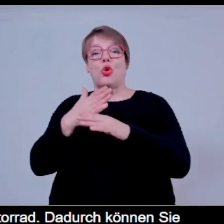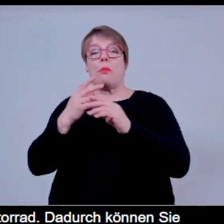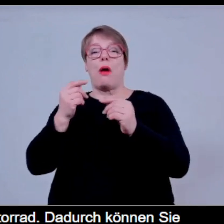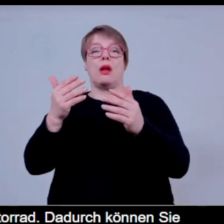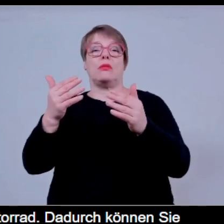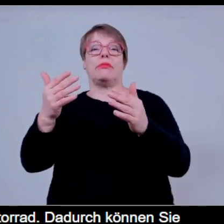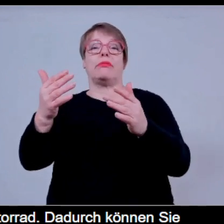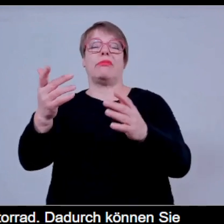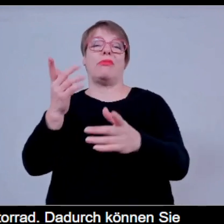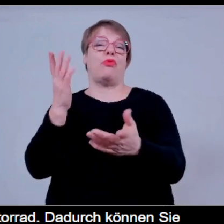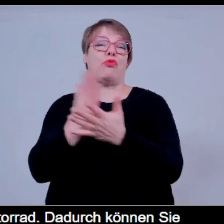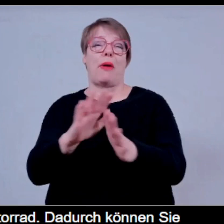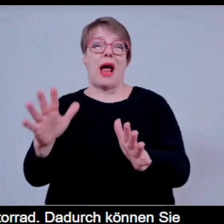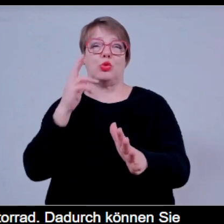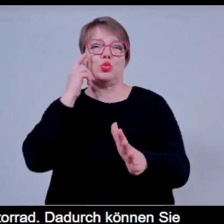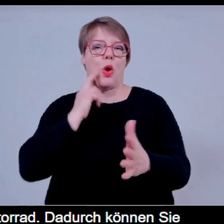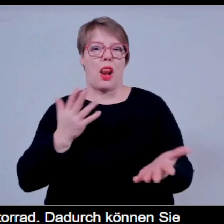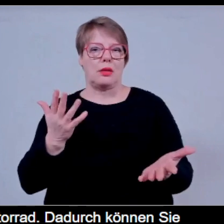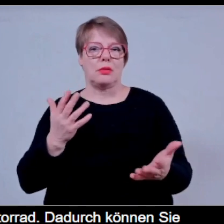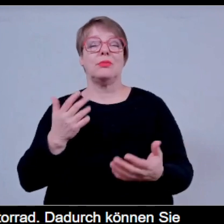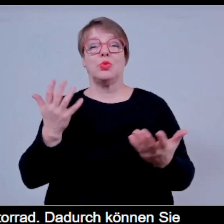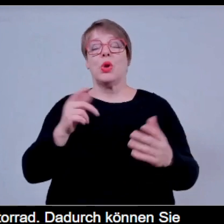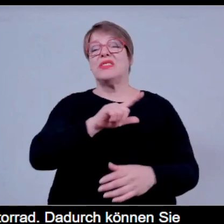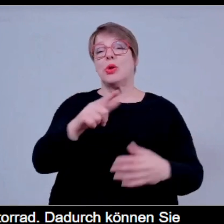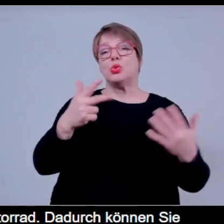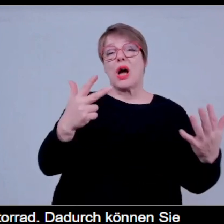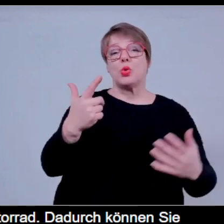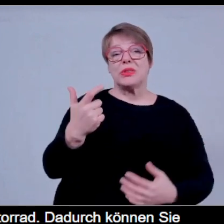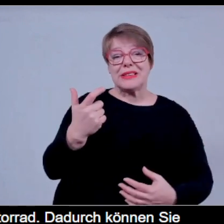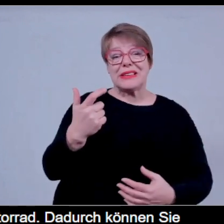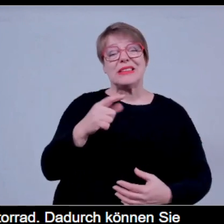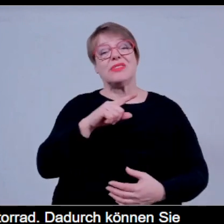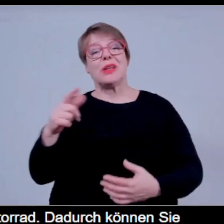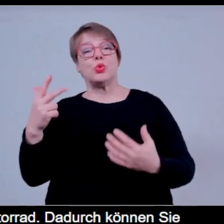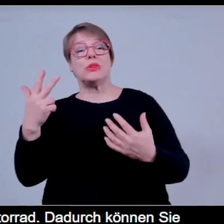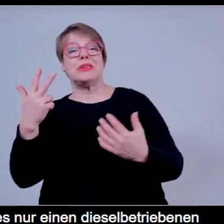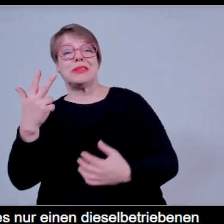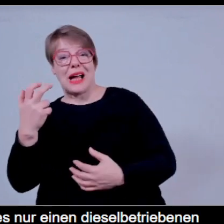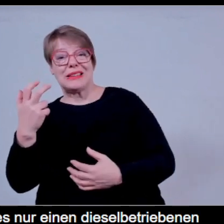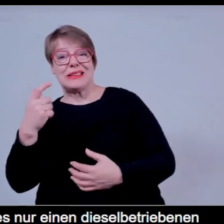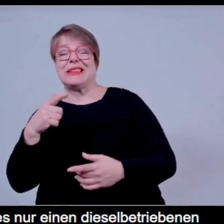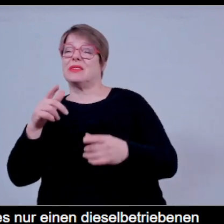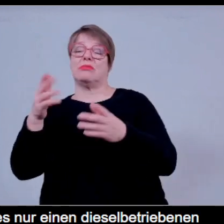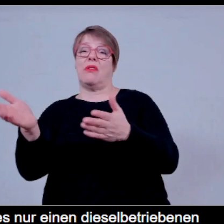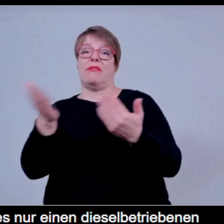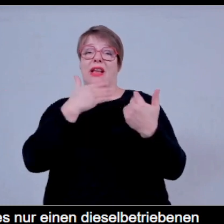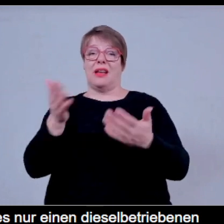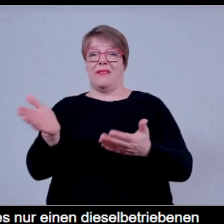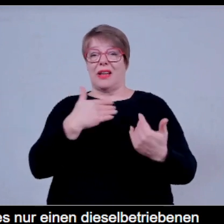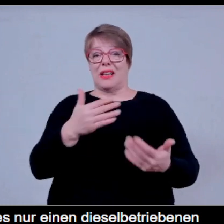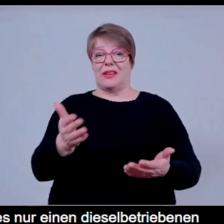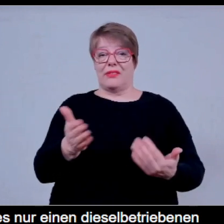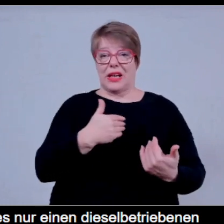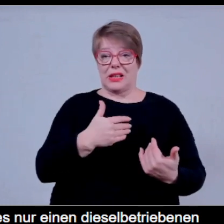können sich ja alle bewerben, aber die dringendes Interesse angezeigt haben, die das auch herstellen würden, ist die Firma Alstom.